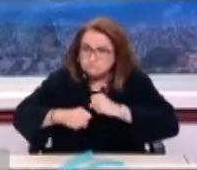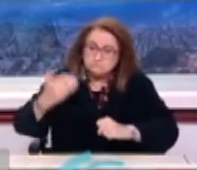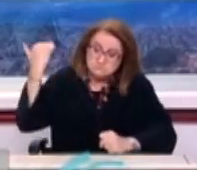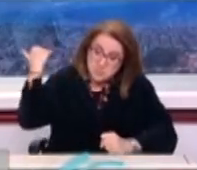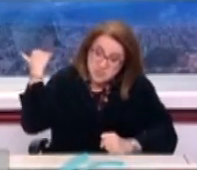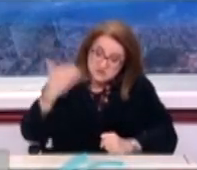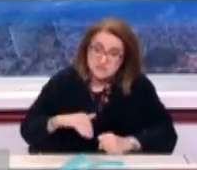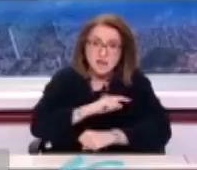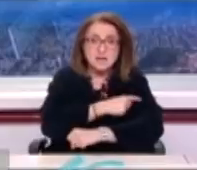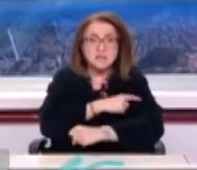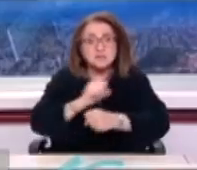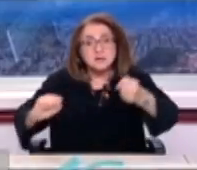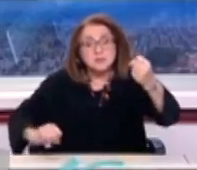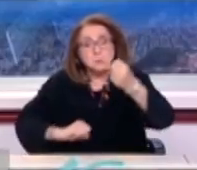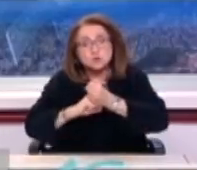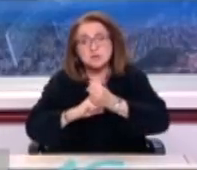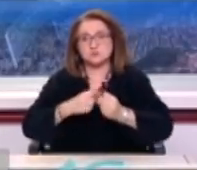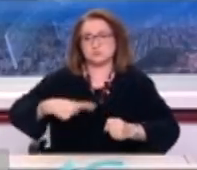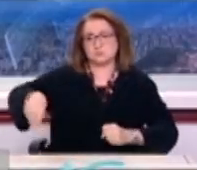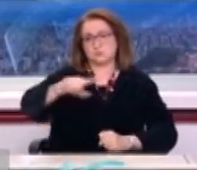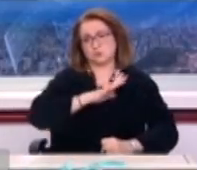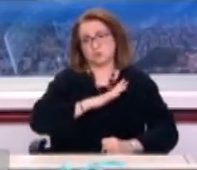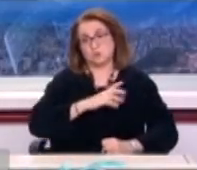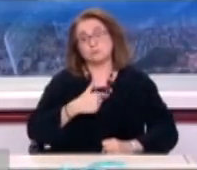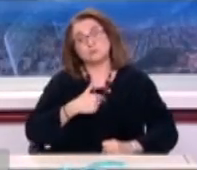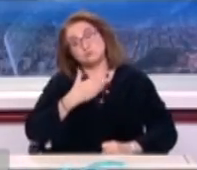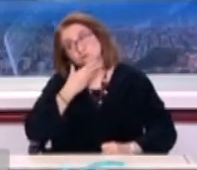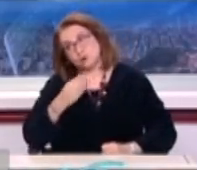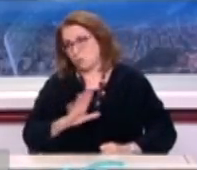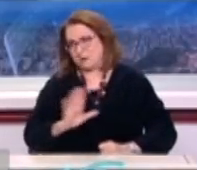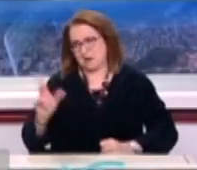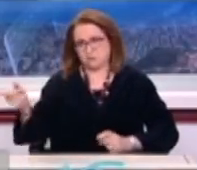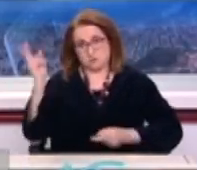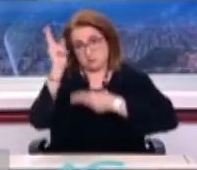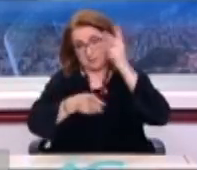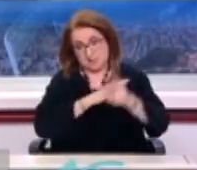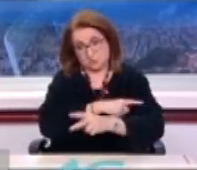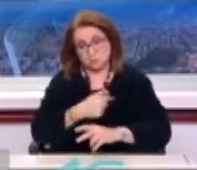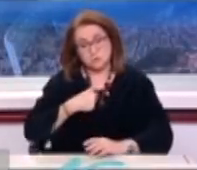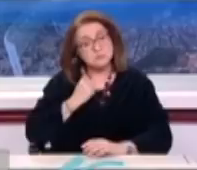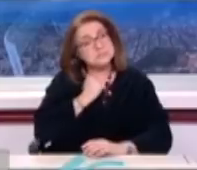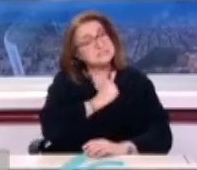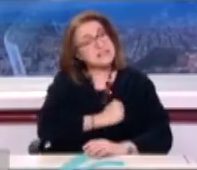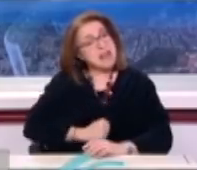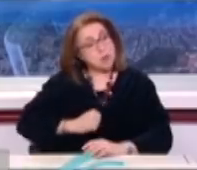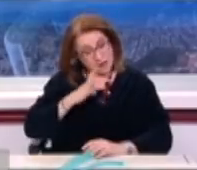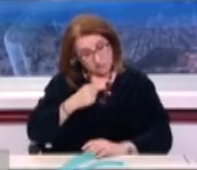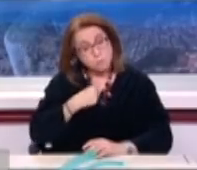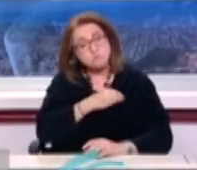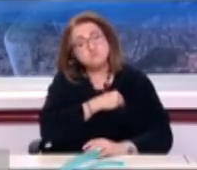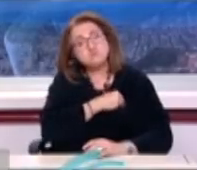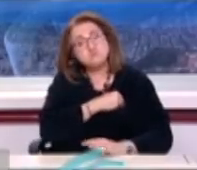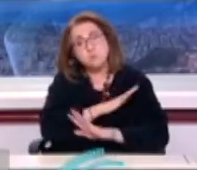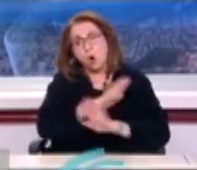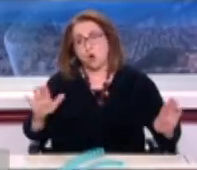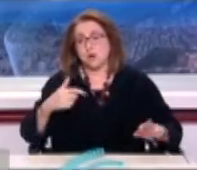Έλληνα πολίτη. Το έχω ζήσει και πρέπει να, από την καρδιά μου να σας το πω, ότι πολύ στεναχωρούμε όταν βγαίνουν συνάνθρωποι μας